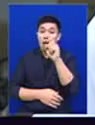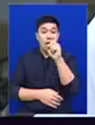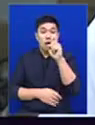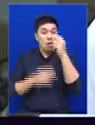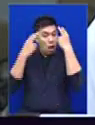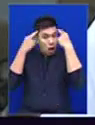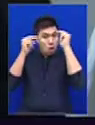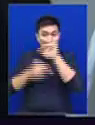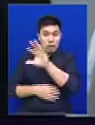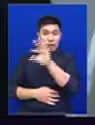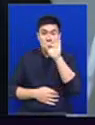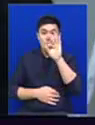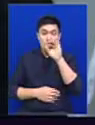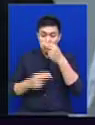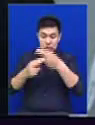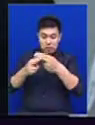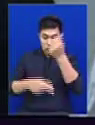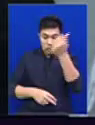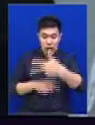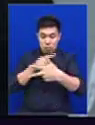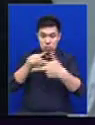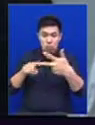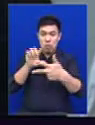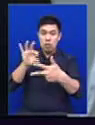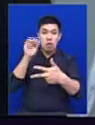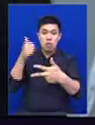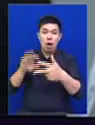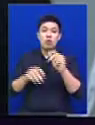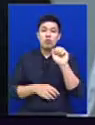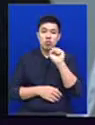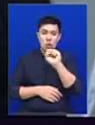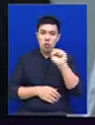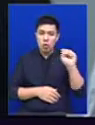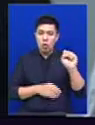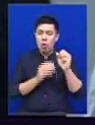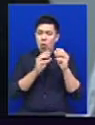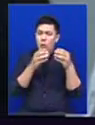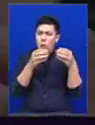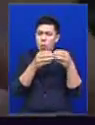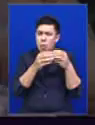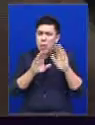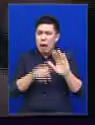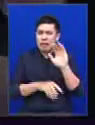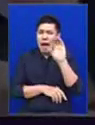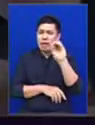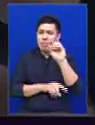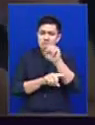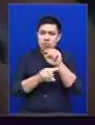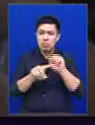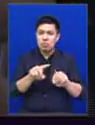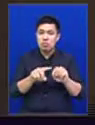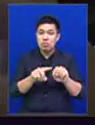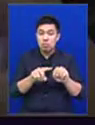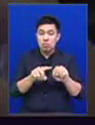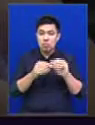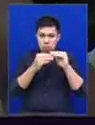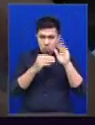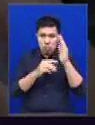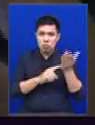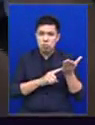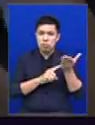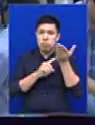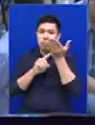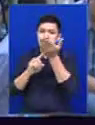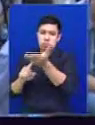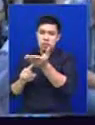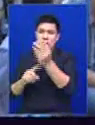ลือกนายกรัฐมนตรีในบัญชีได้ก็จะเปิดทางให้สส.จำนวนไม่น้อยกว่ากึ่งหนึ่งของสมาชิกที่มีอยู่ยื่นยัตติต่อ